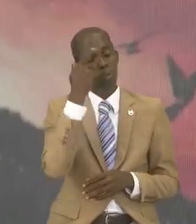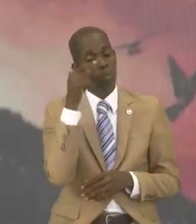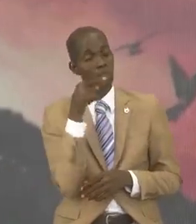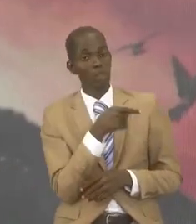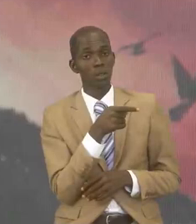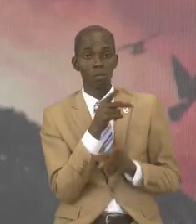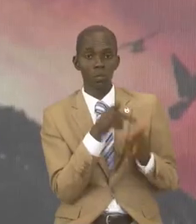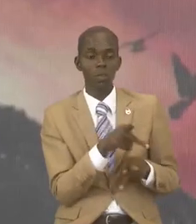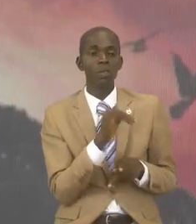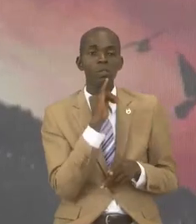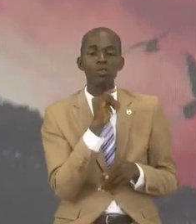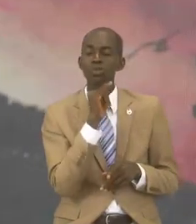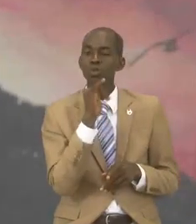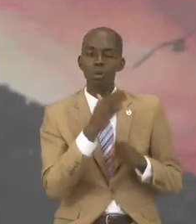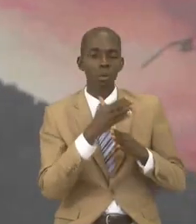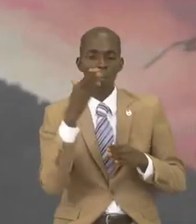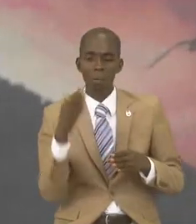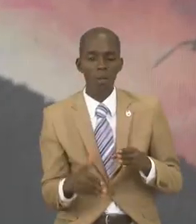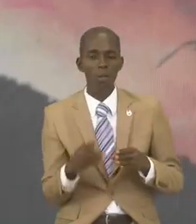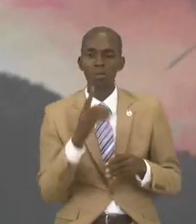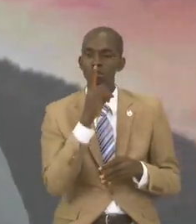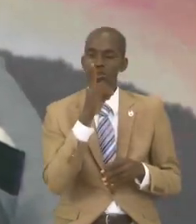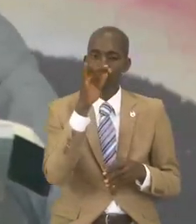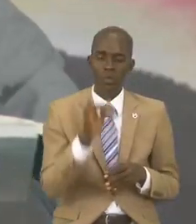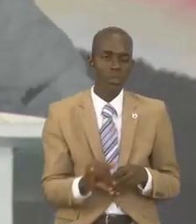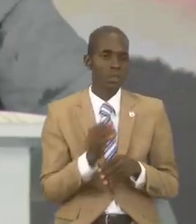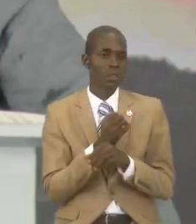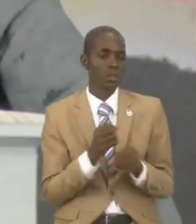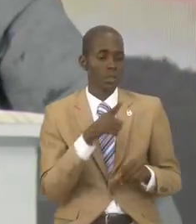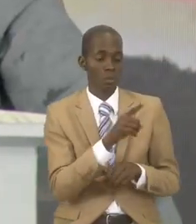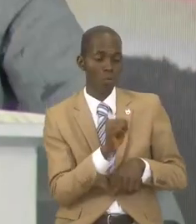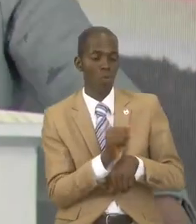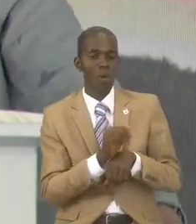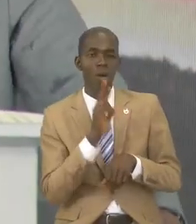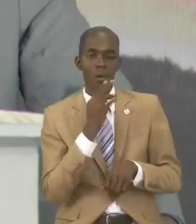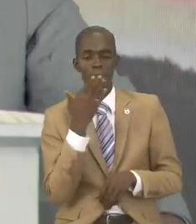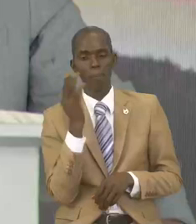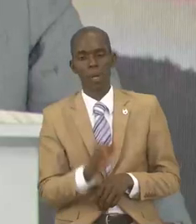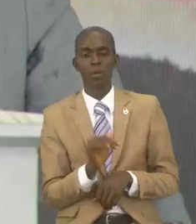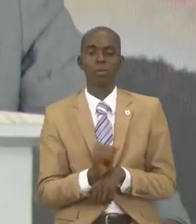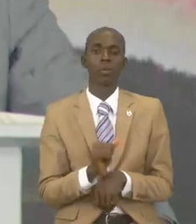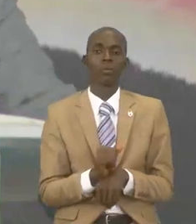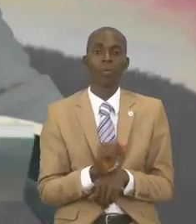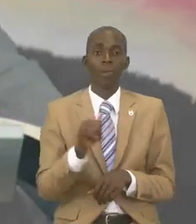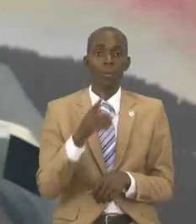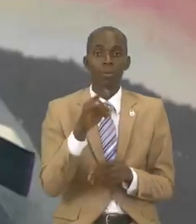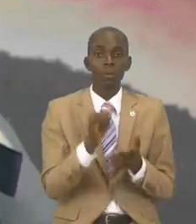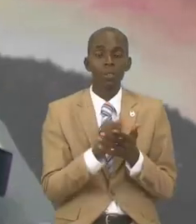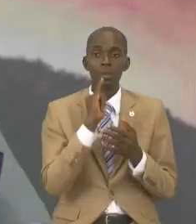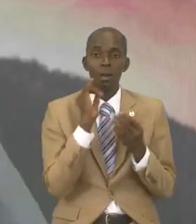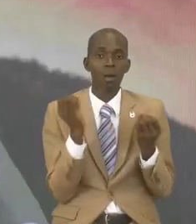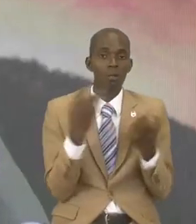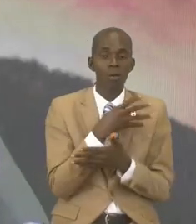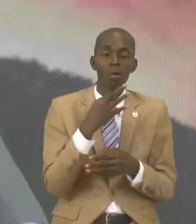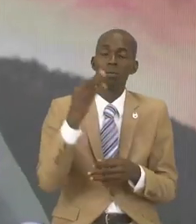parce qu'il n'est pas réellement converti. Ses œuvres sont mauvaises. Quiconque a peur